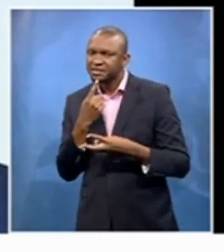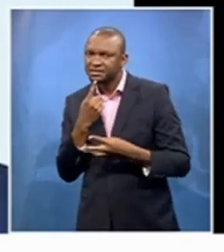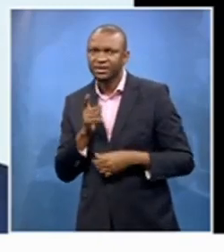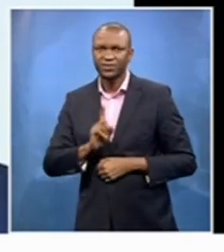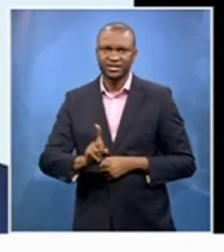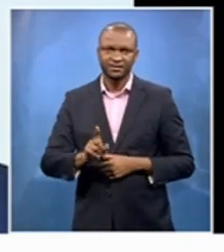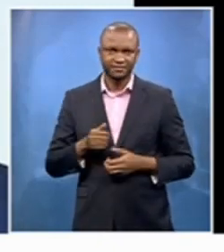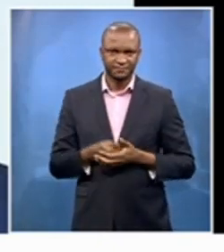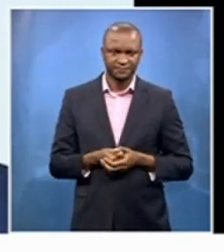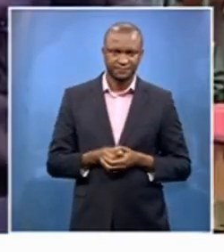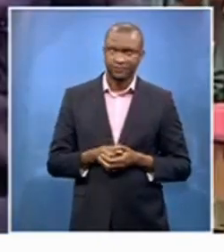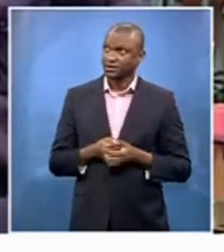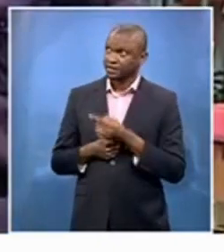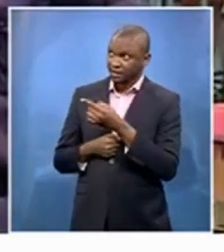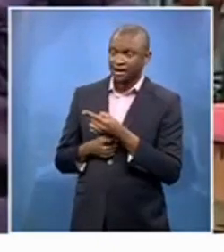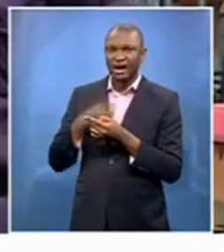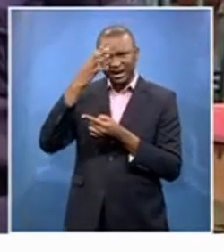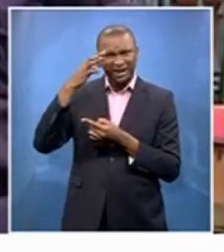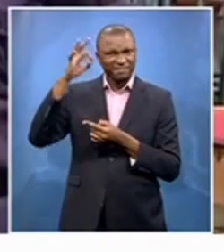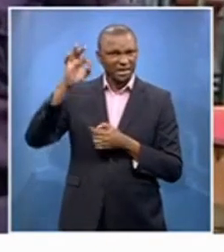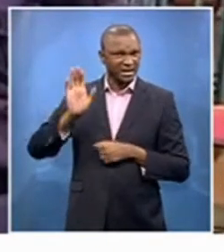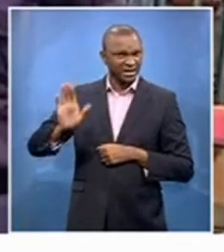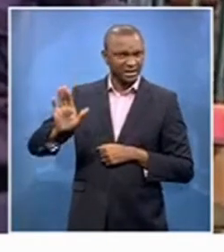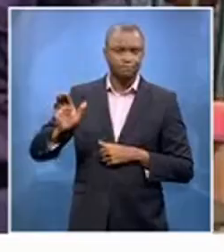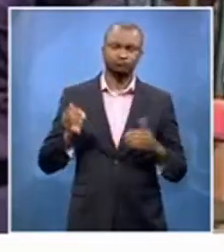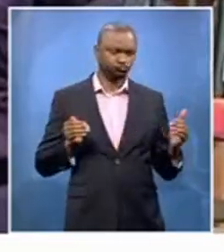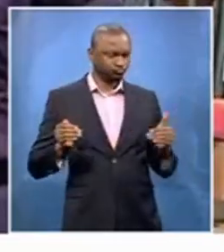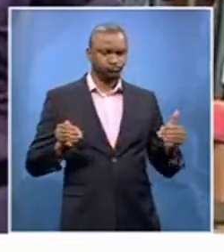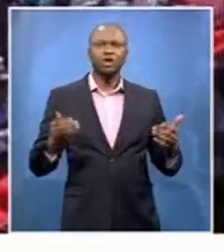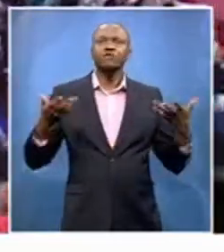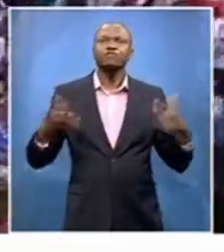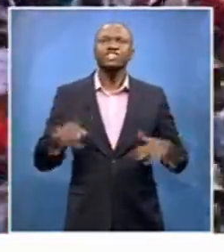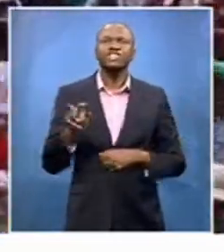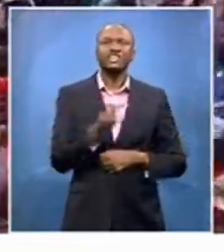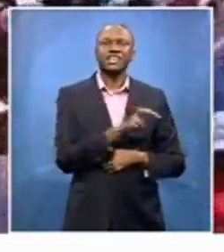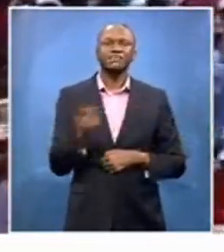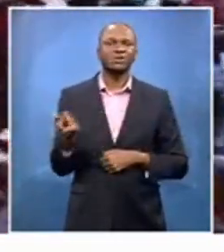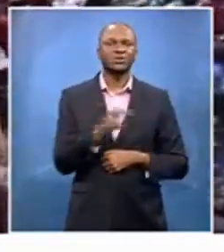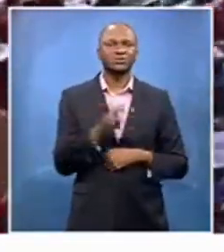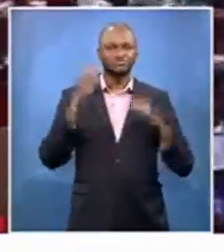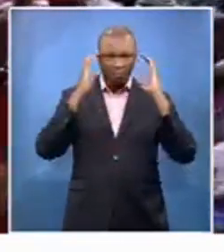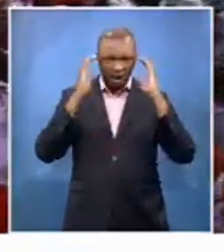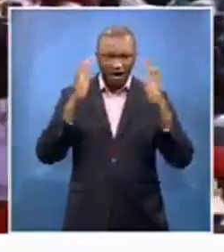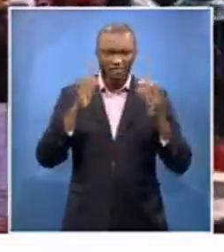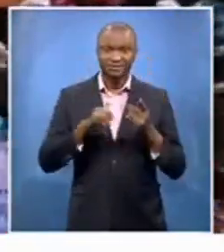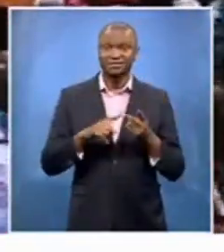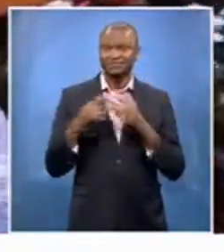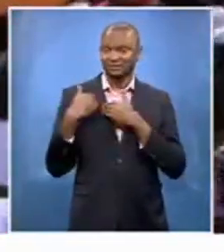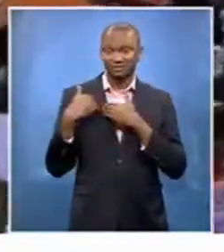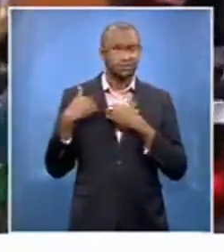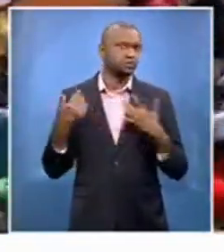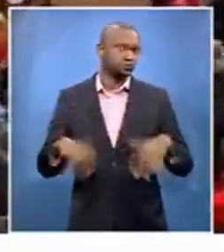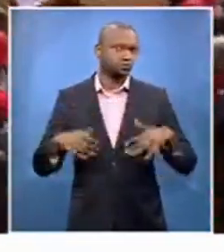Hulumende ukulungisile nokwekuhamba. Nekugcizelela nje emlangeni ukuthi tekuphepha tobe sezingeni lelisetulu.